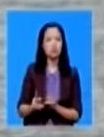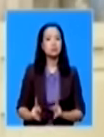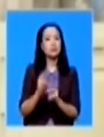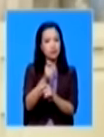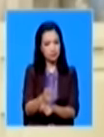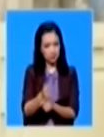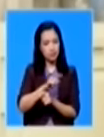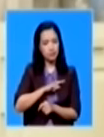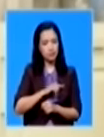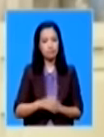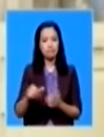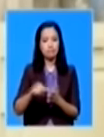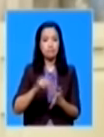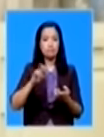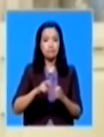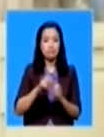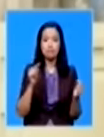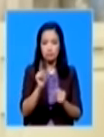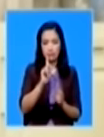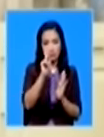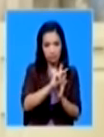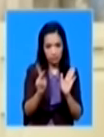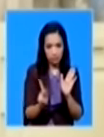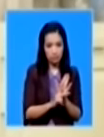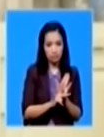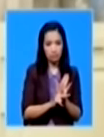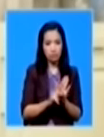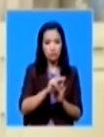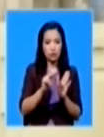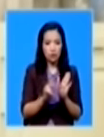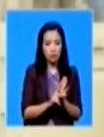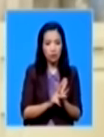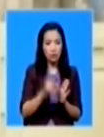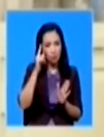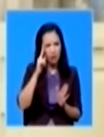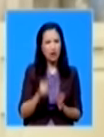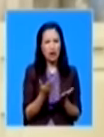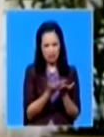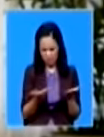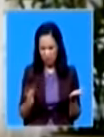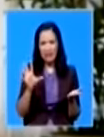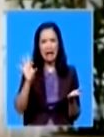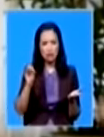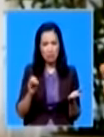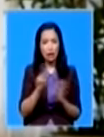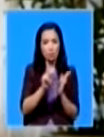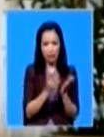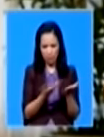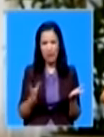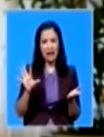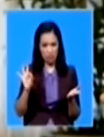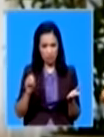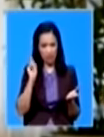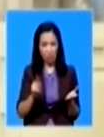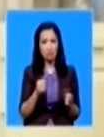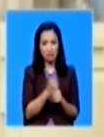งเขามันต้องแก้ปัญหาทั้งกฎหมายทราบไหมเรื่องประมงเท่าไหร่ที่ต้องทำ90กว่าฉบับนะ ค่ะ แล้วก็90กว่าฉบับ